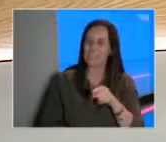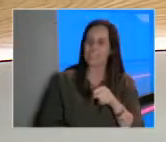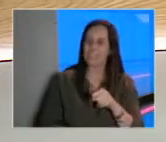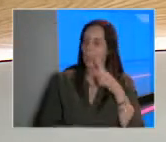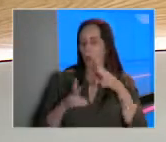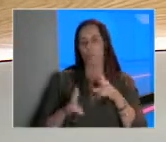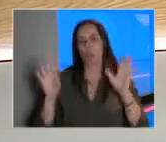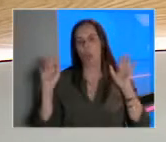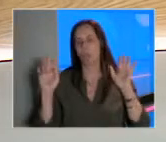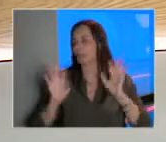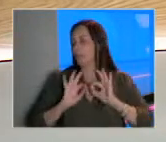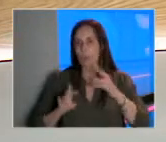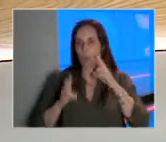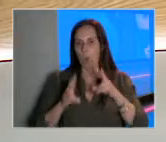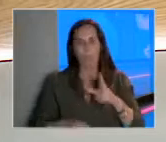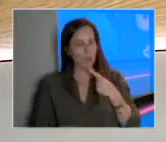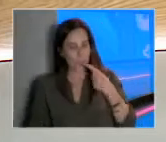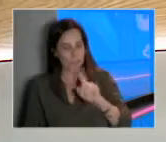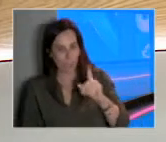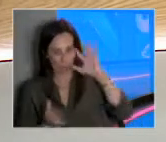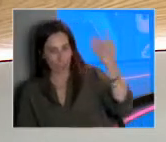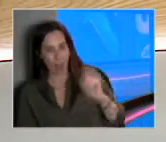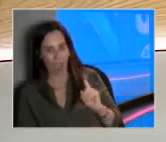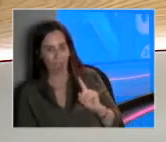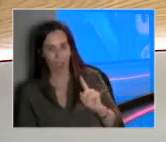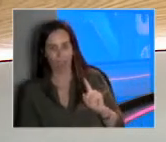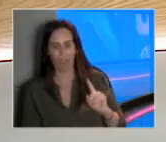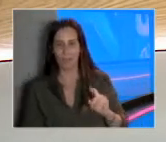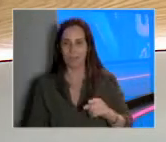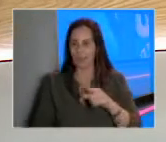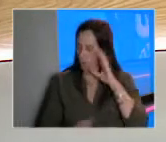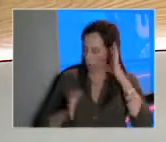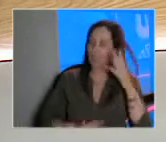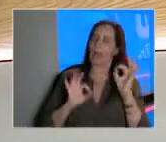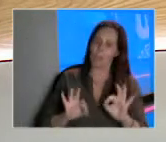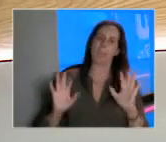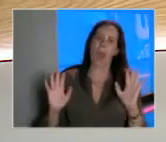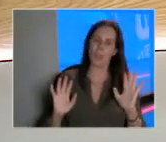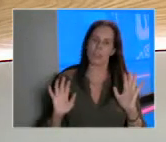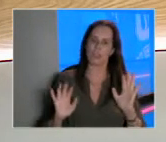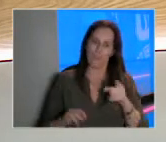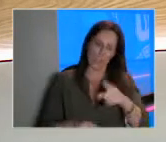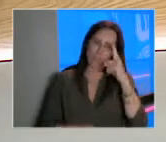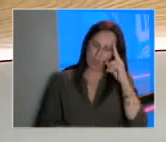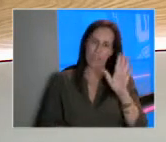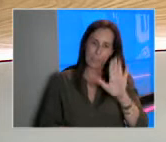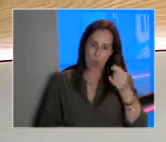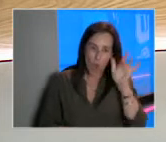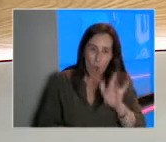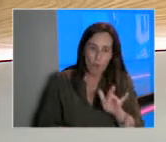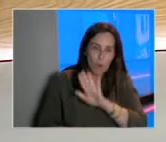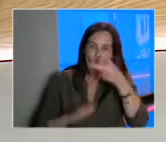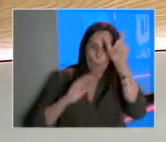אחד הקוריוזים הכי גדולים ש... שמעת, הוא אומר שזו לא הטרלה. א', זו הטרלה לגמרי, ומי כמוך יודע שאם היו תובעים